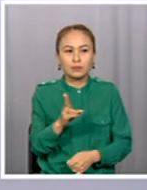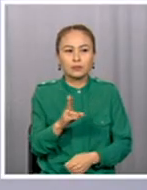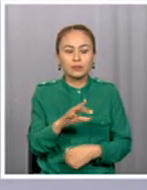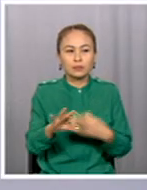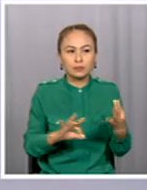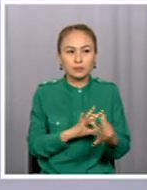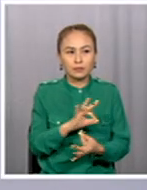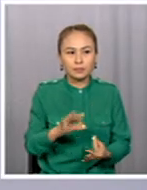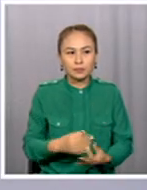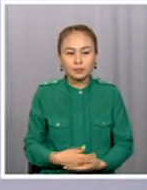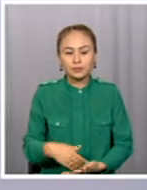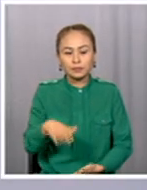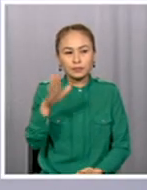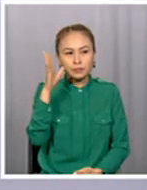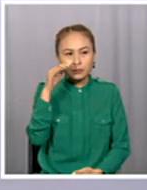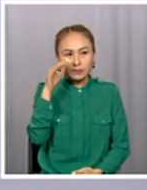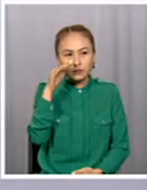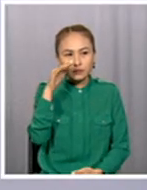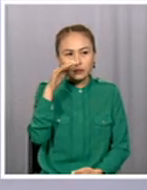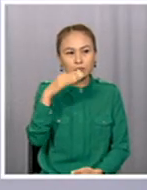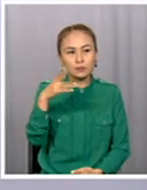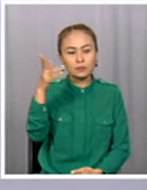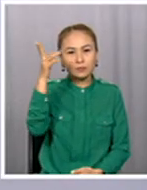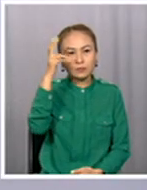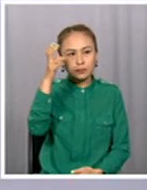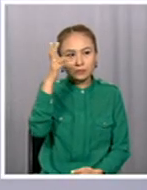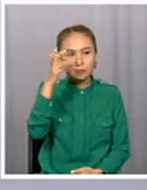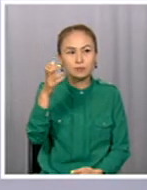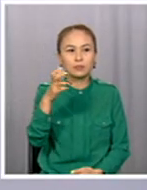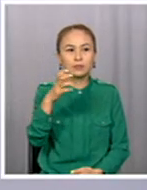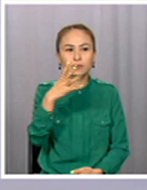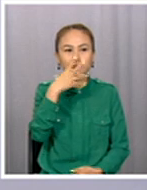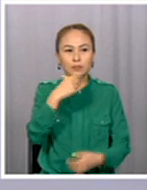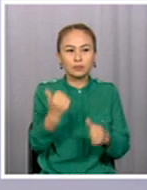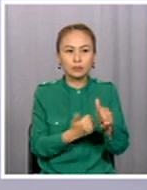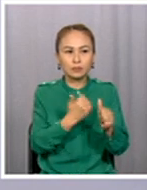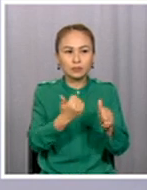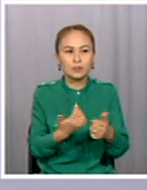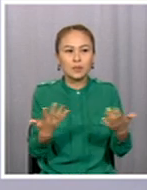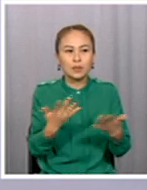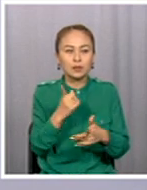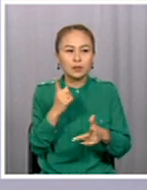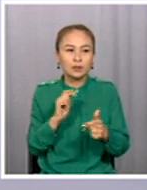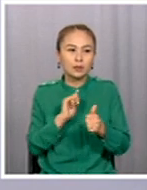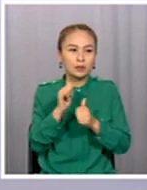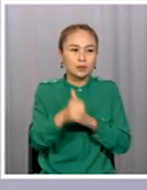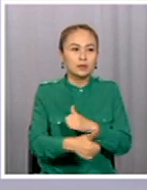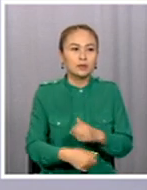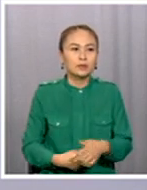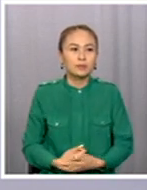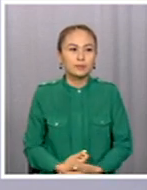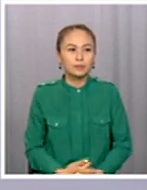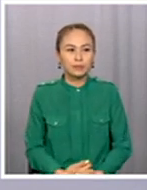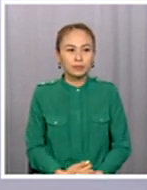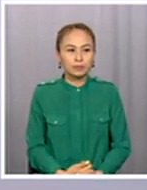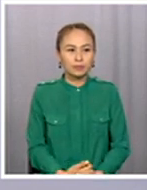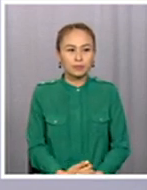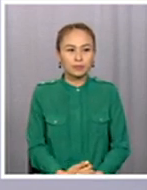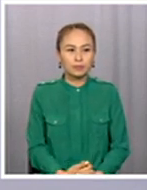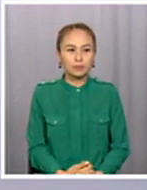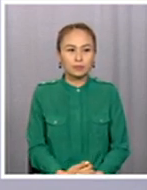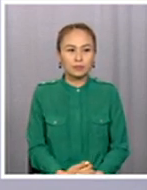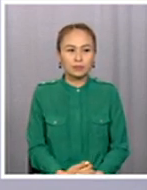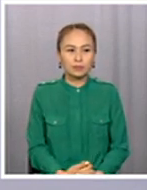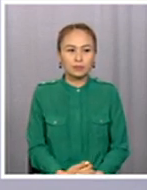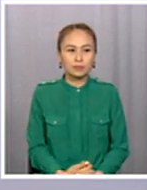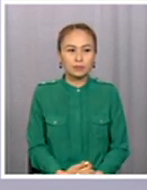сұрақ. Тазы ит қоян мен түлкіні қуаласа, қайсысын бірінші қуып жетеді? Бұл жерде балалар қайсының